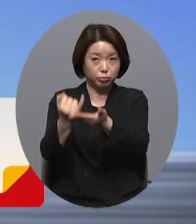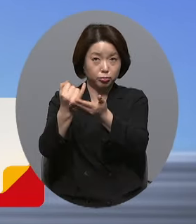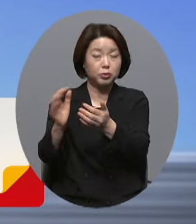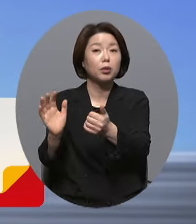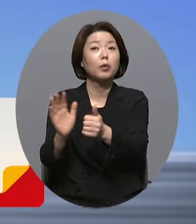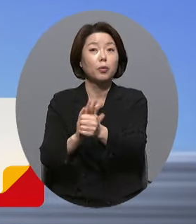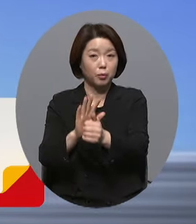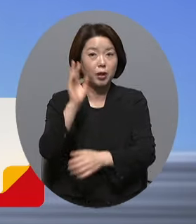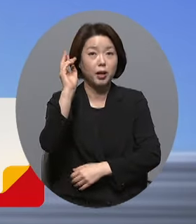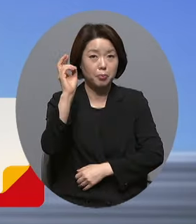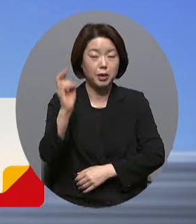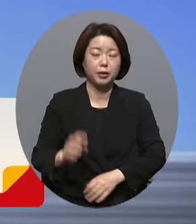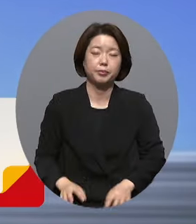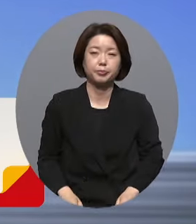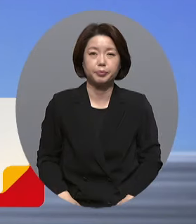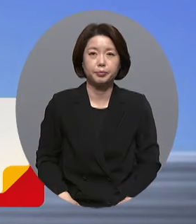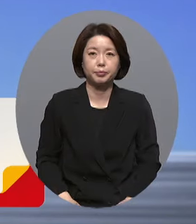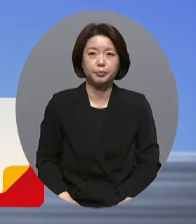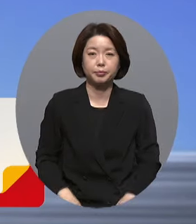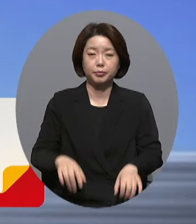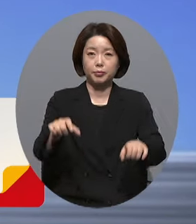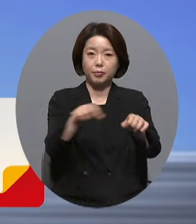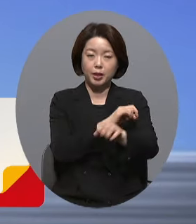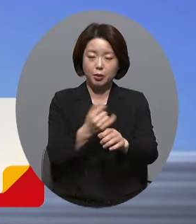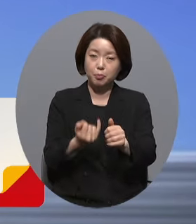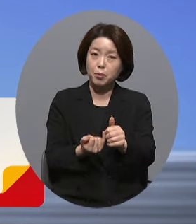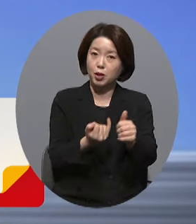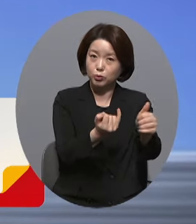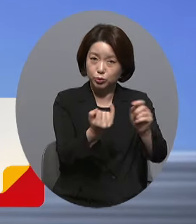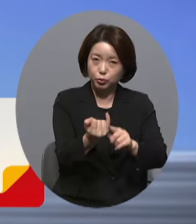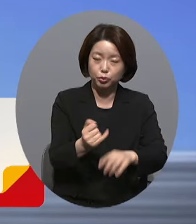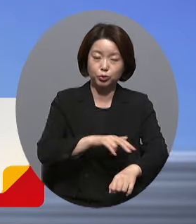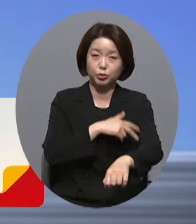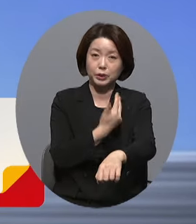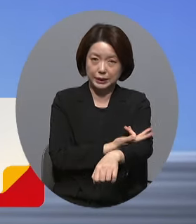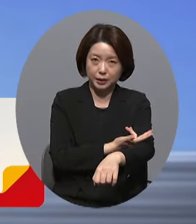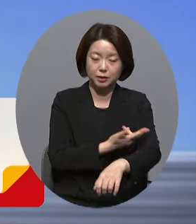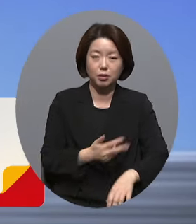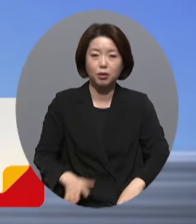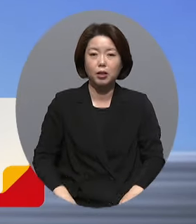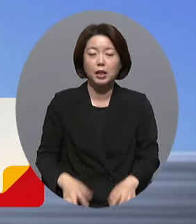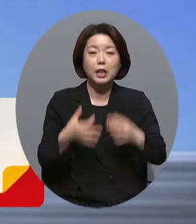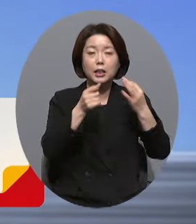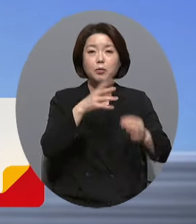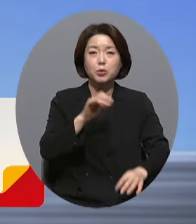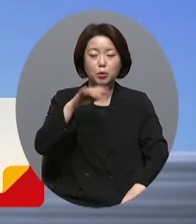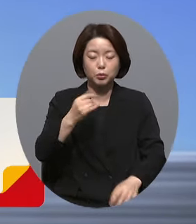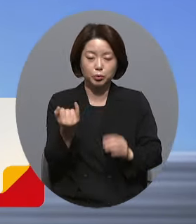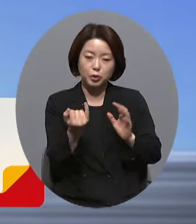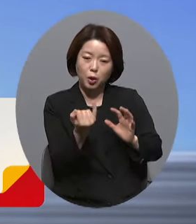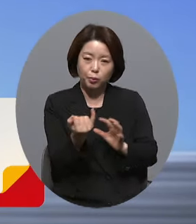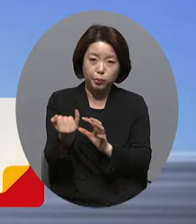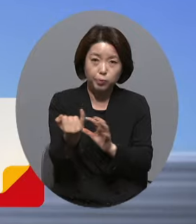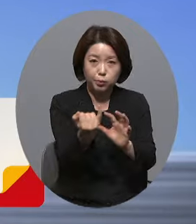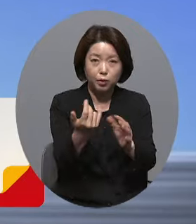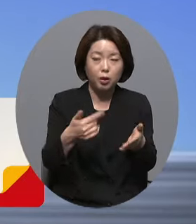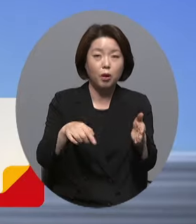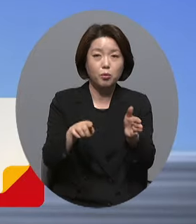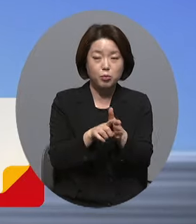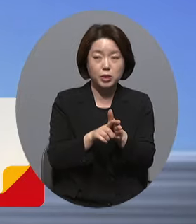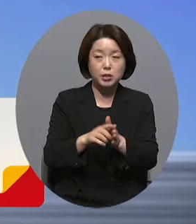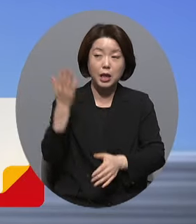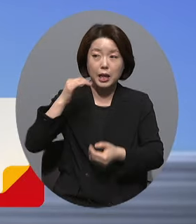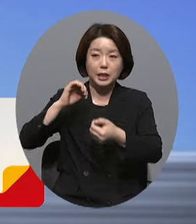높다 이렇게 보시면 되겠습니다. 특별수행원 자격 이 김정숙 여사를 보좌하기 위해서 청와대에서 대거